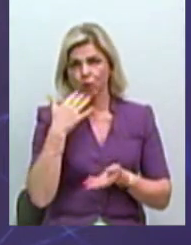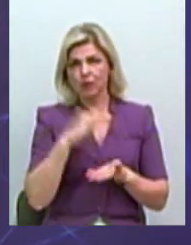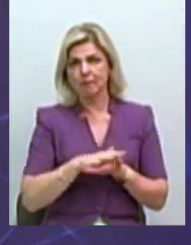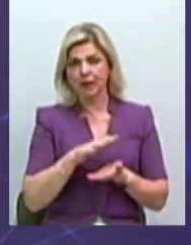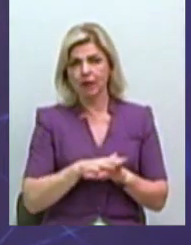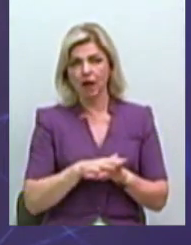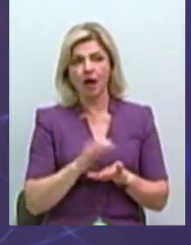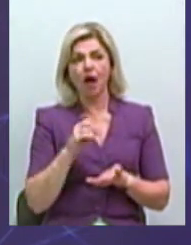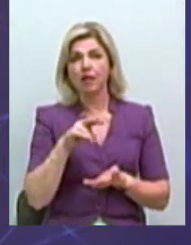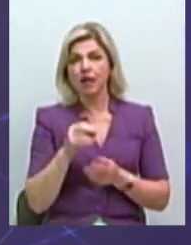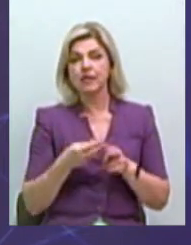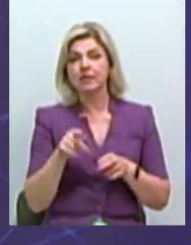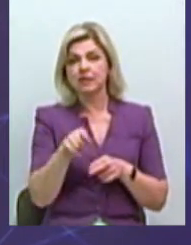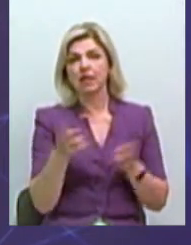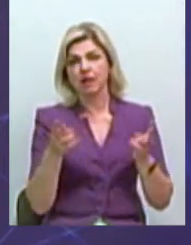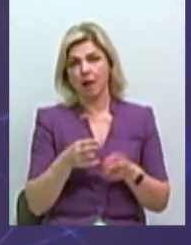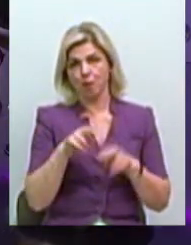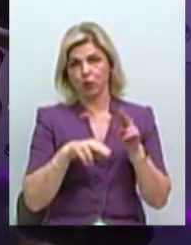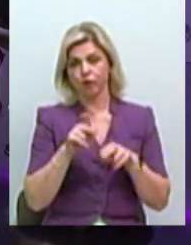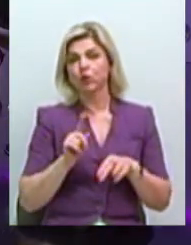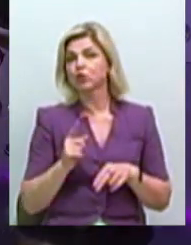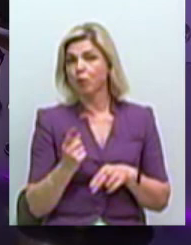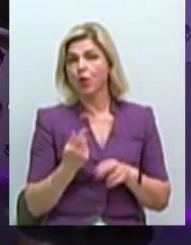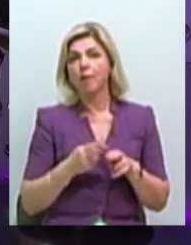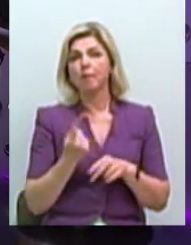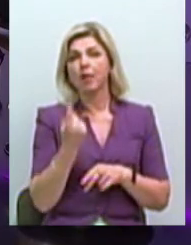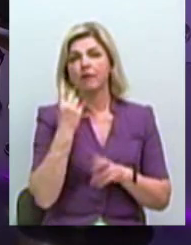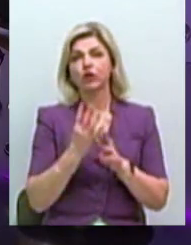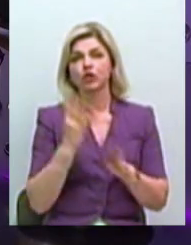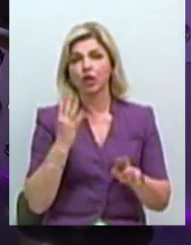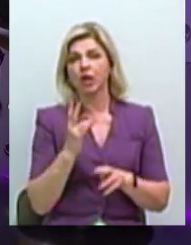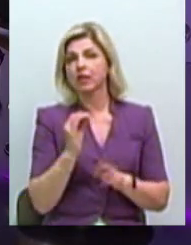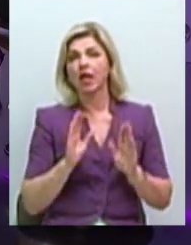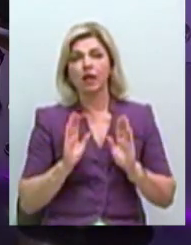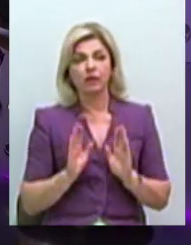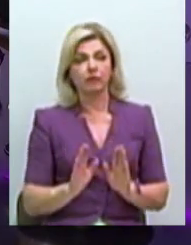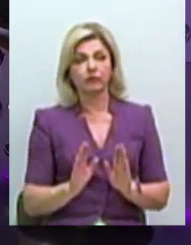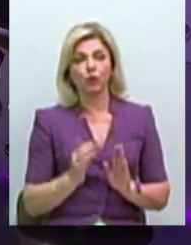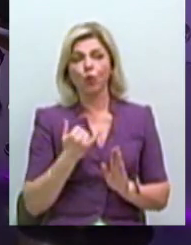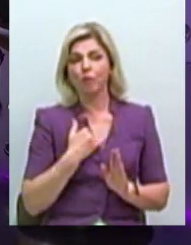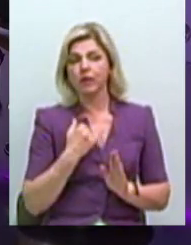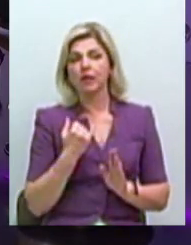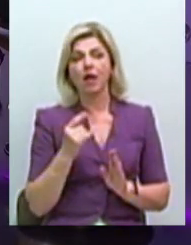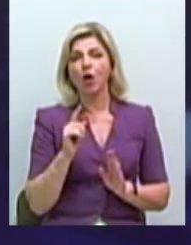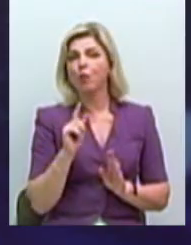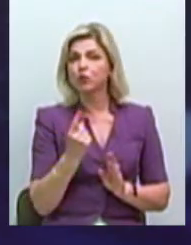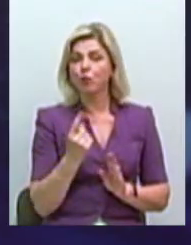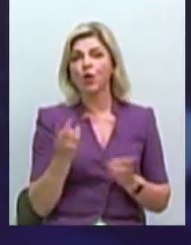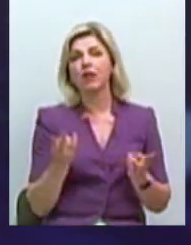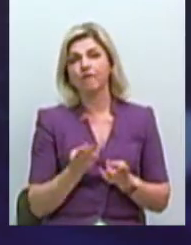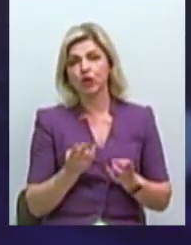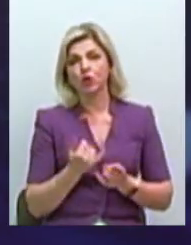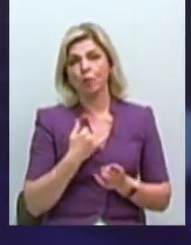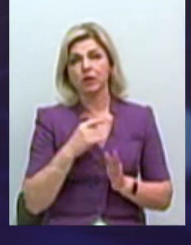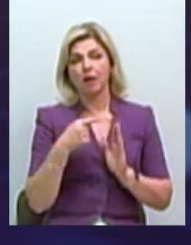його потрібно будувати. Чому потрібно будувати? Це, в першу чергу, не лише В мене не питання, чому та навіщо. В мене питання,